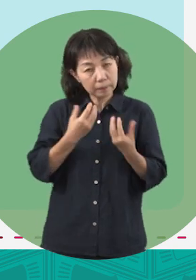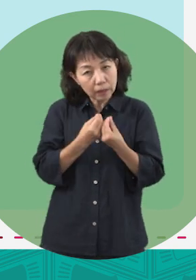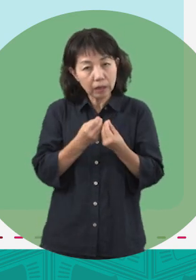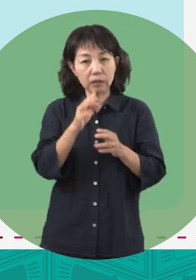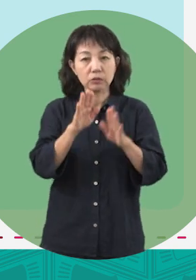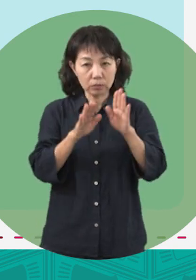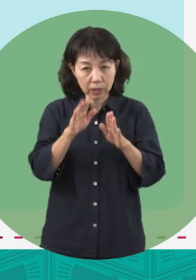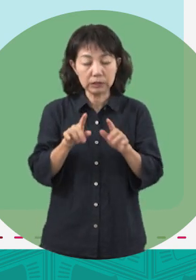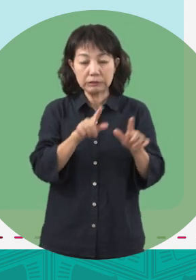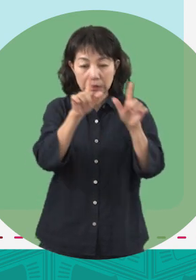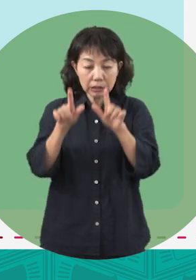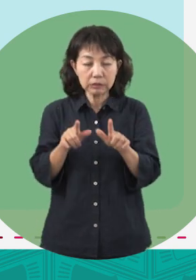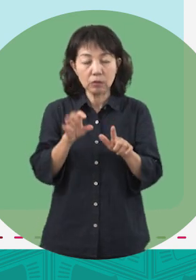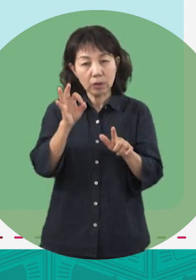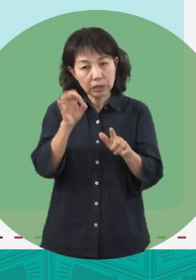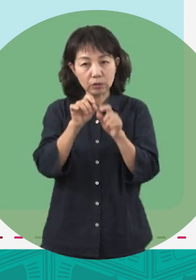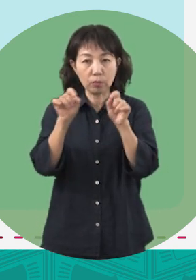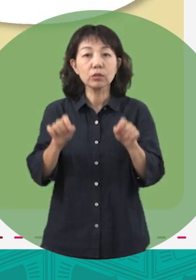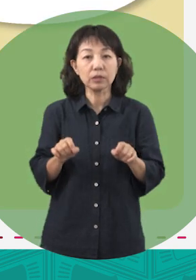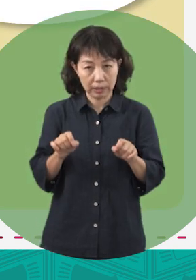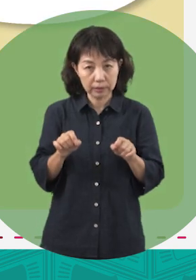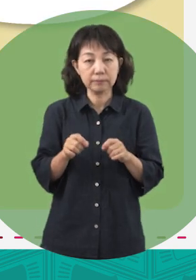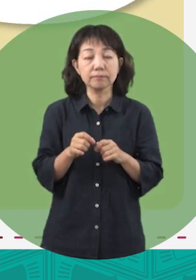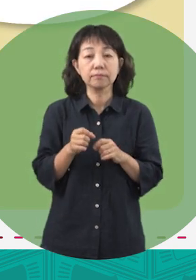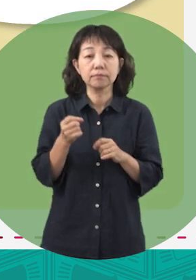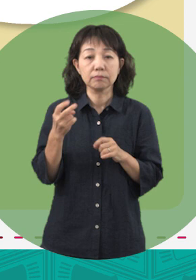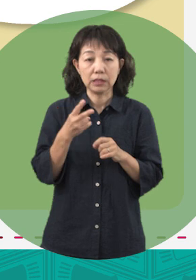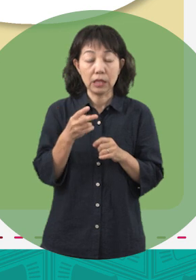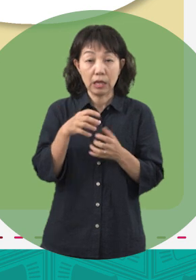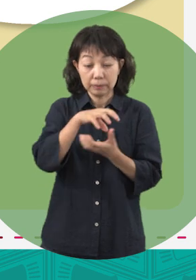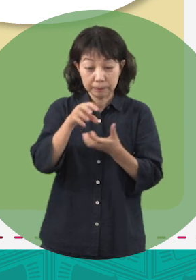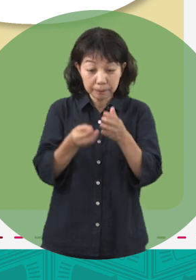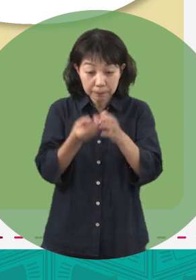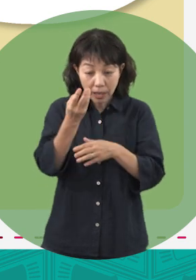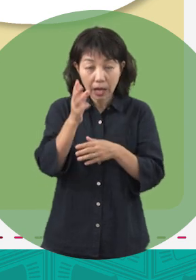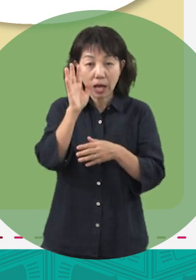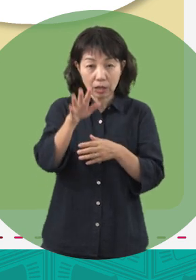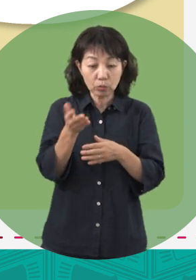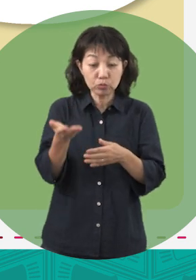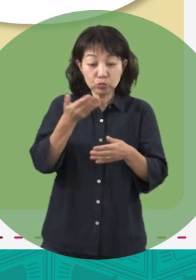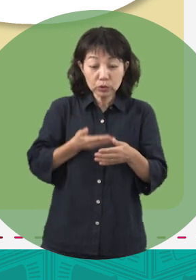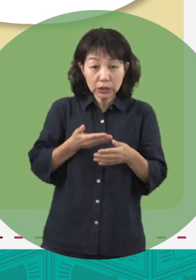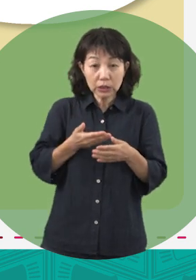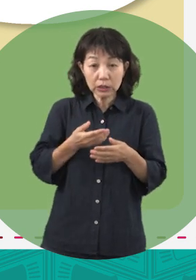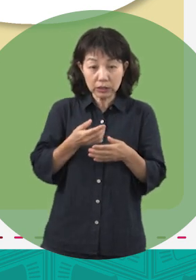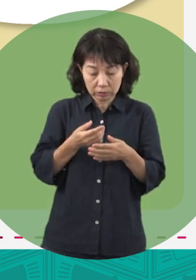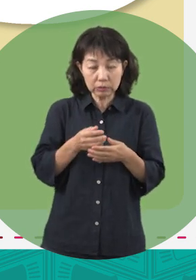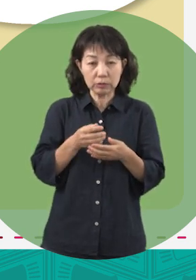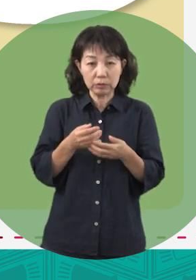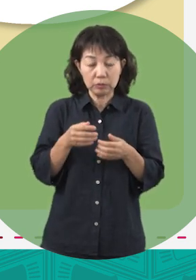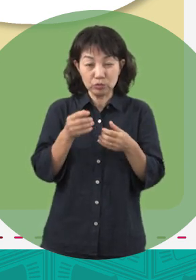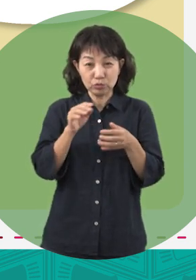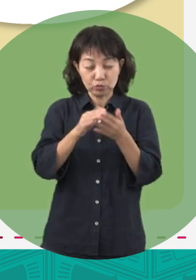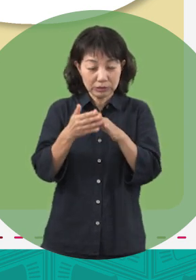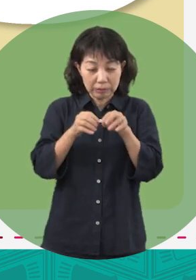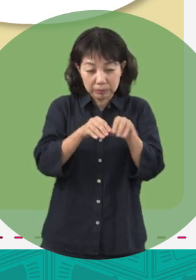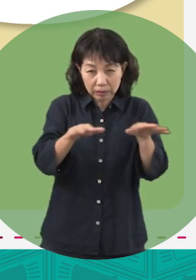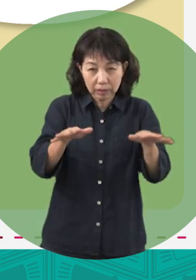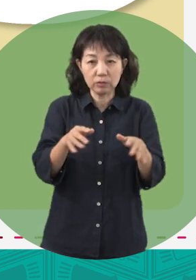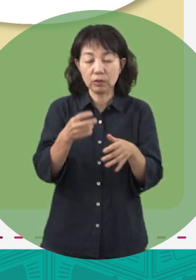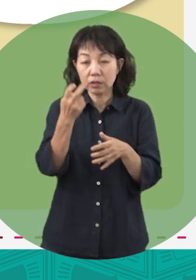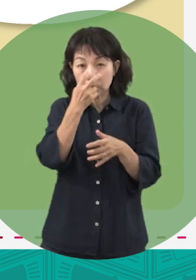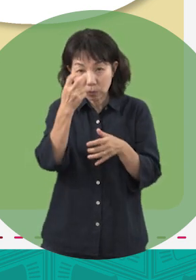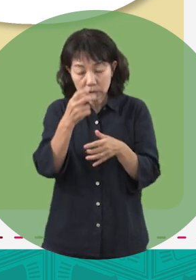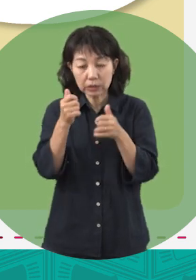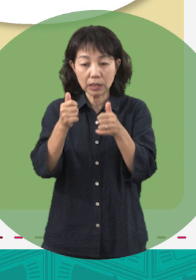上の問題、また事件後の二次被害や捜査や裁判に伴う負担とい